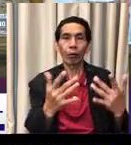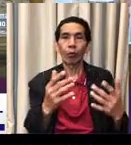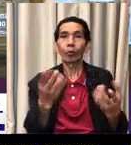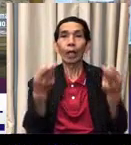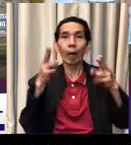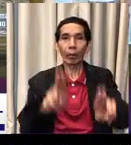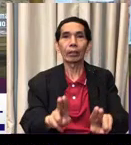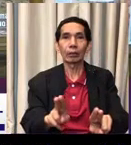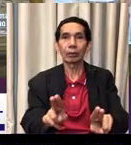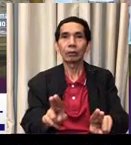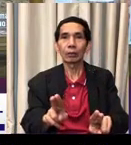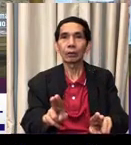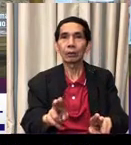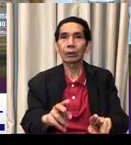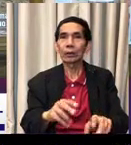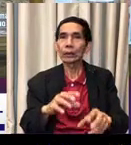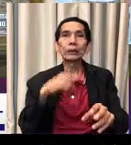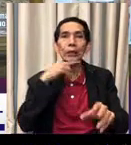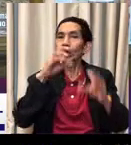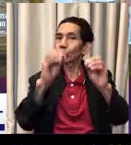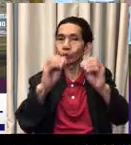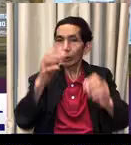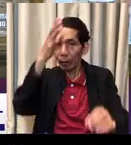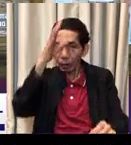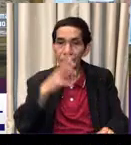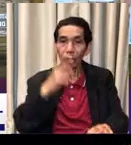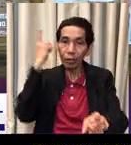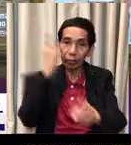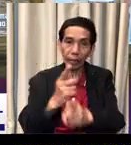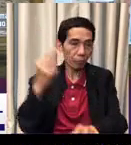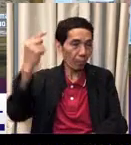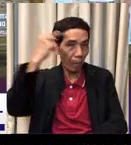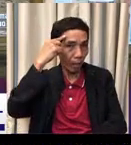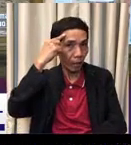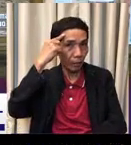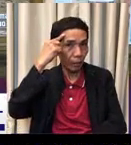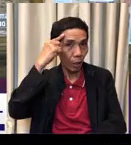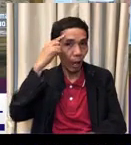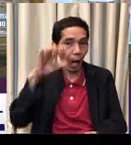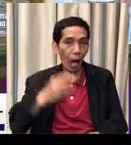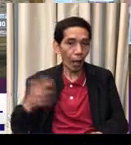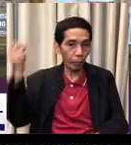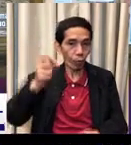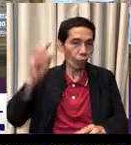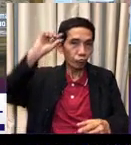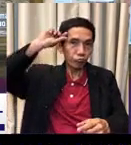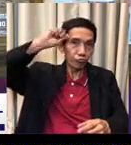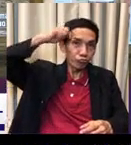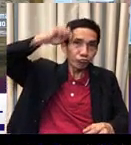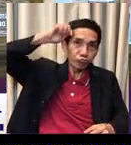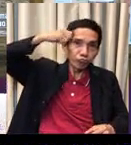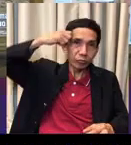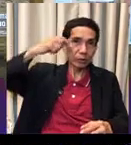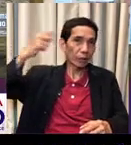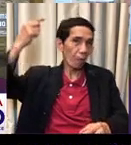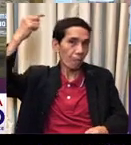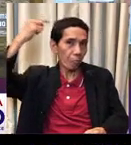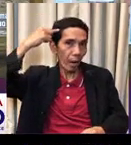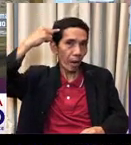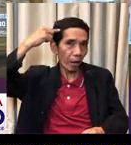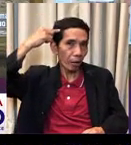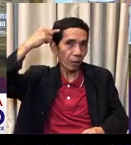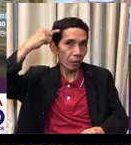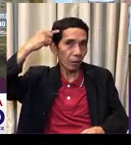Ha? Kung hindi kayo naturuan ng magulang ninyo ng tamang pag-iisip, lalagyan ko kayo ng tornilyo sa utak. Ha?